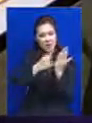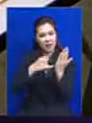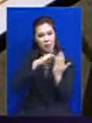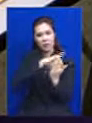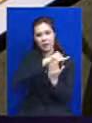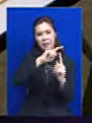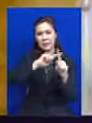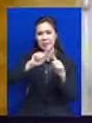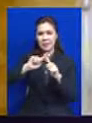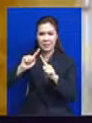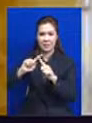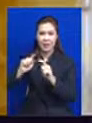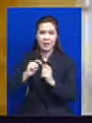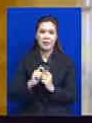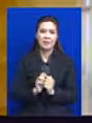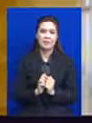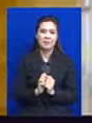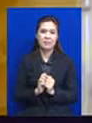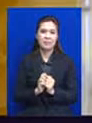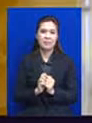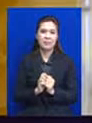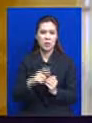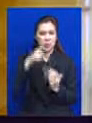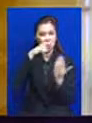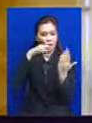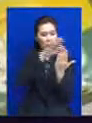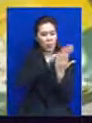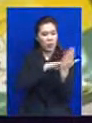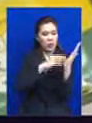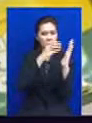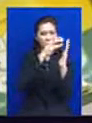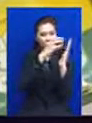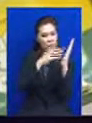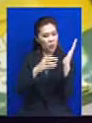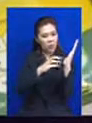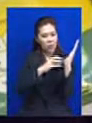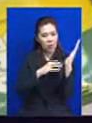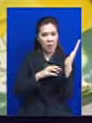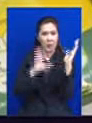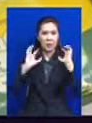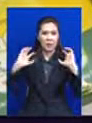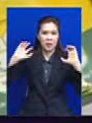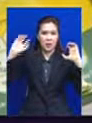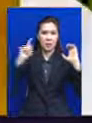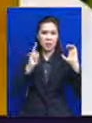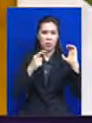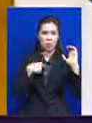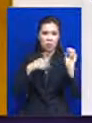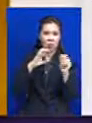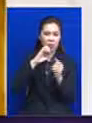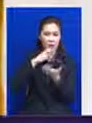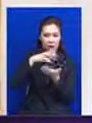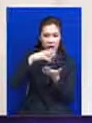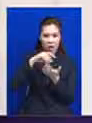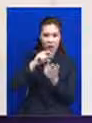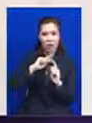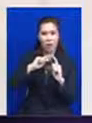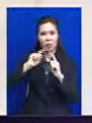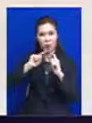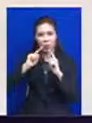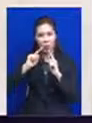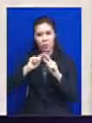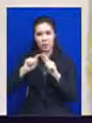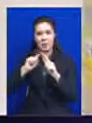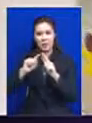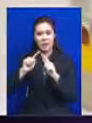าสตร์และคลินิกเทคโนโลยีที่กระจายอยู่ทั่วทั้งประเทศโดยภาครัฐจะประสานงานกันเพื่อช่วยผู้ประกอบการแต่ละรายไม่ให้ซ้ำซ้อนกันจน